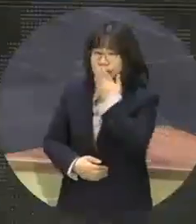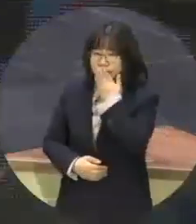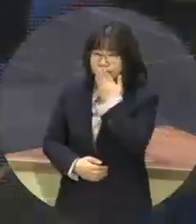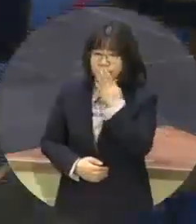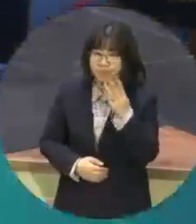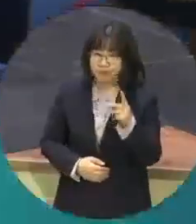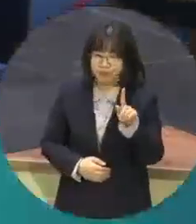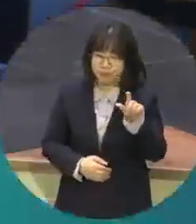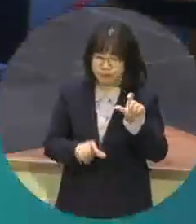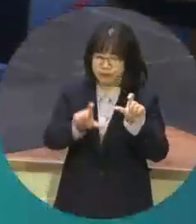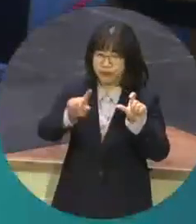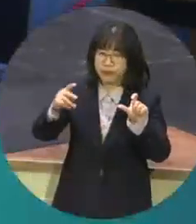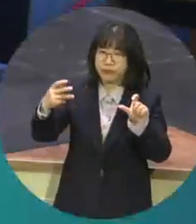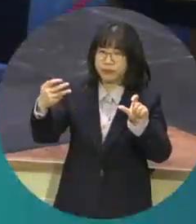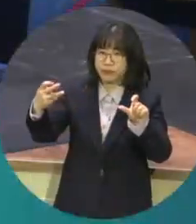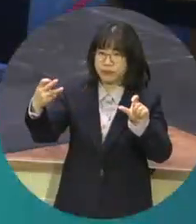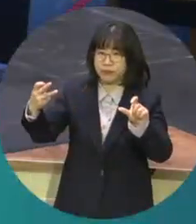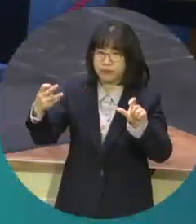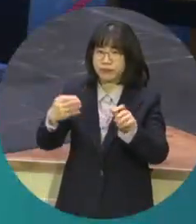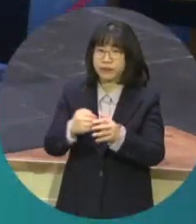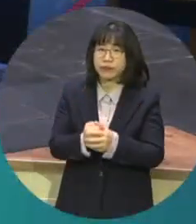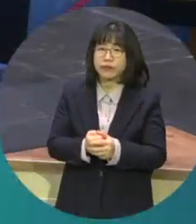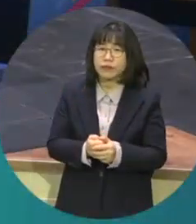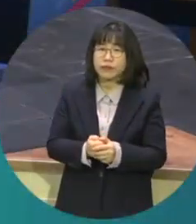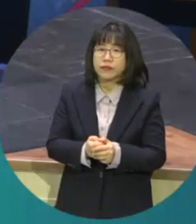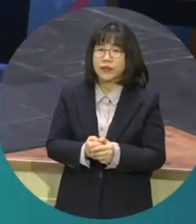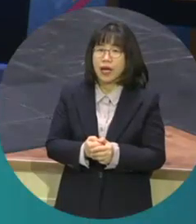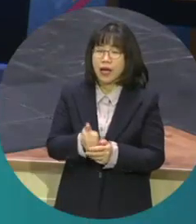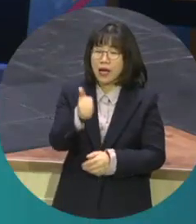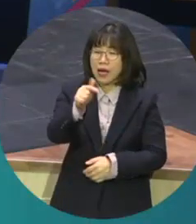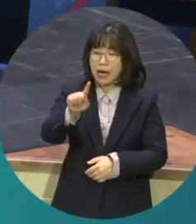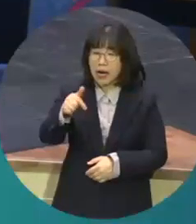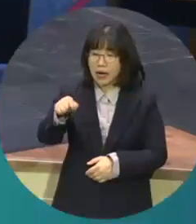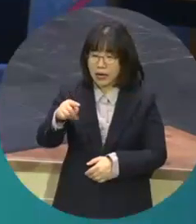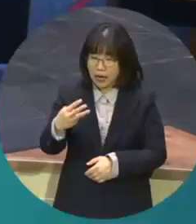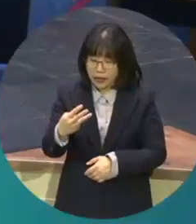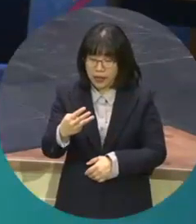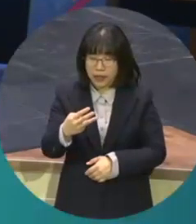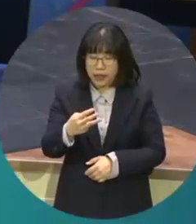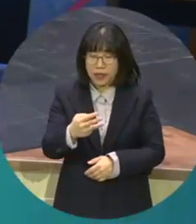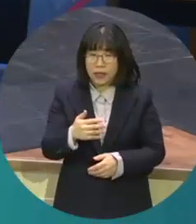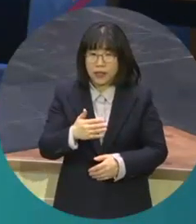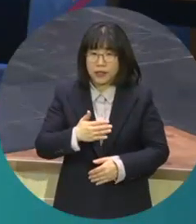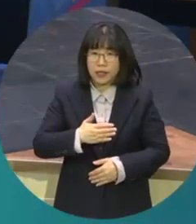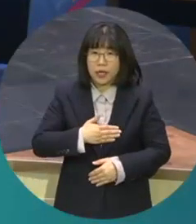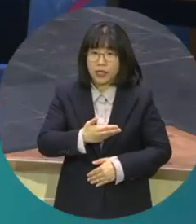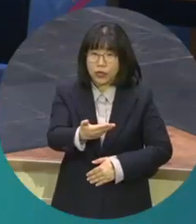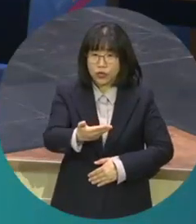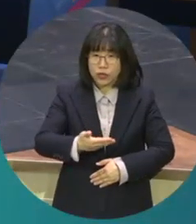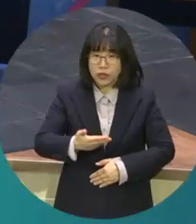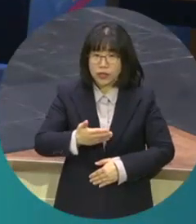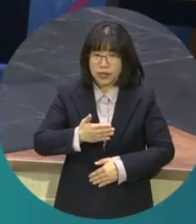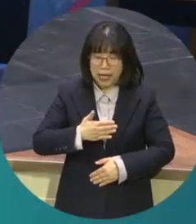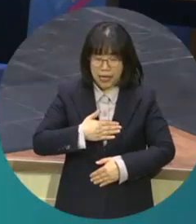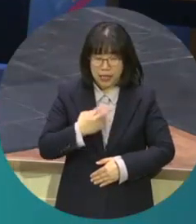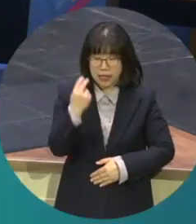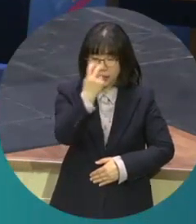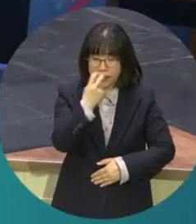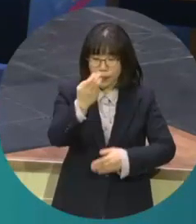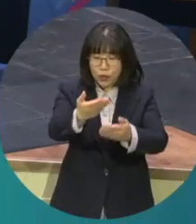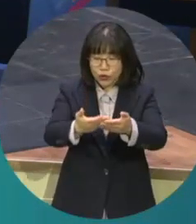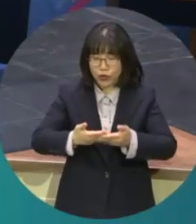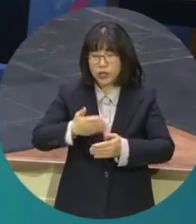13절이에요. 하갈이 자기에게 이르신 여호와의 이름을 나를 살피시는 하나님이라고